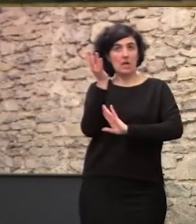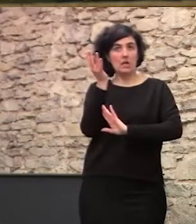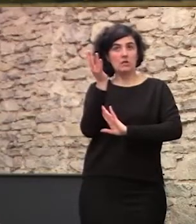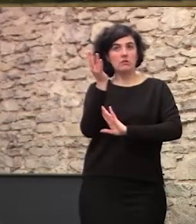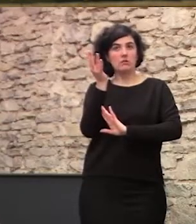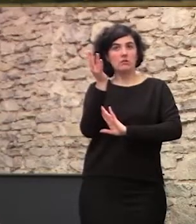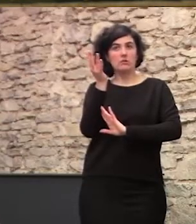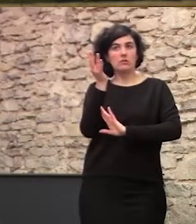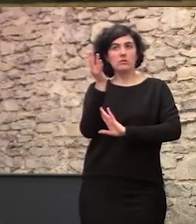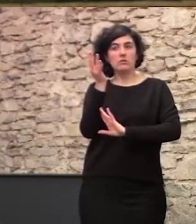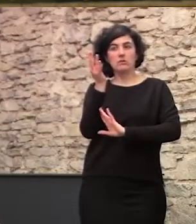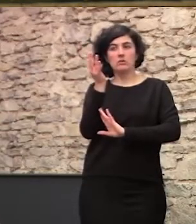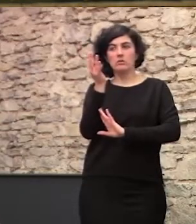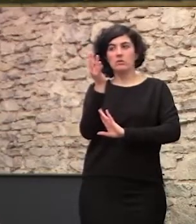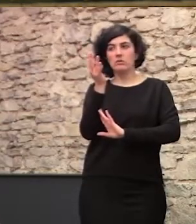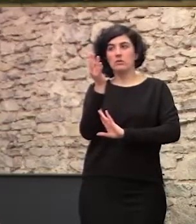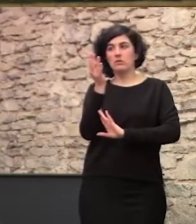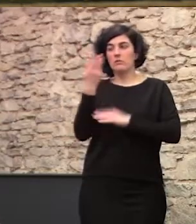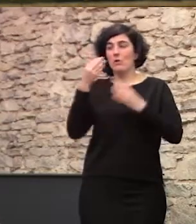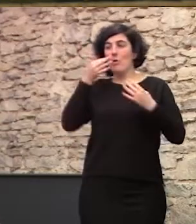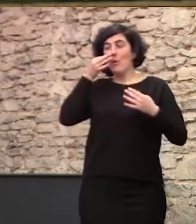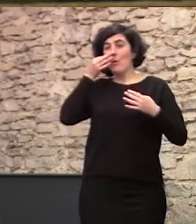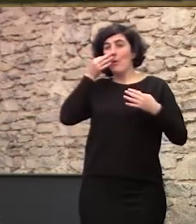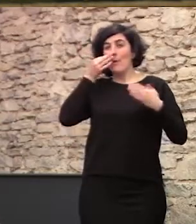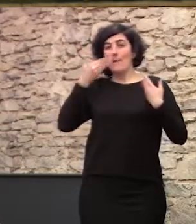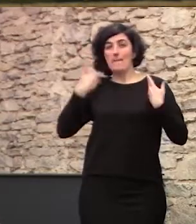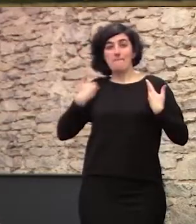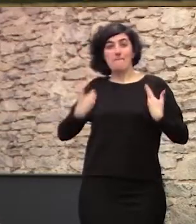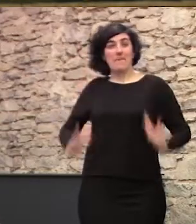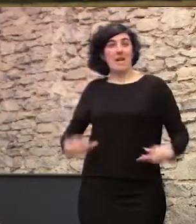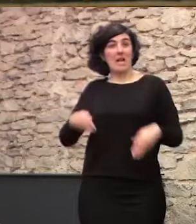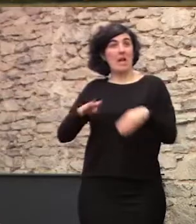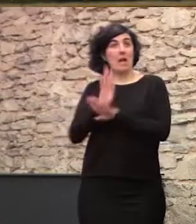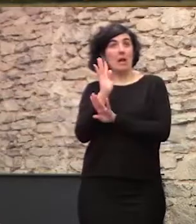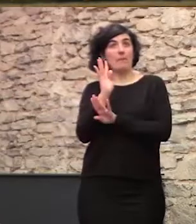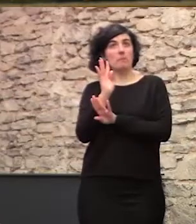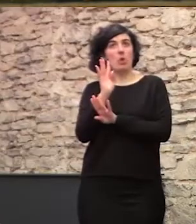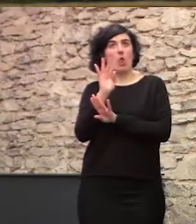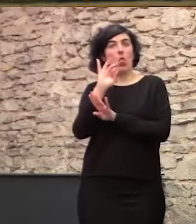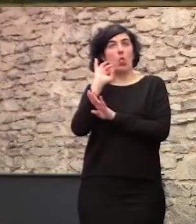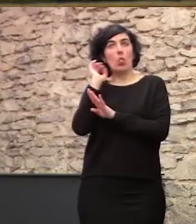da zerbait gertatzen zure gorputzari normalean zuk nahi izan gabe